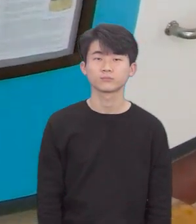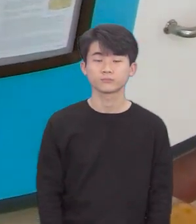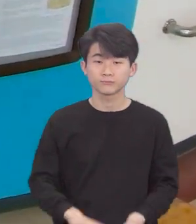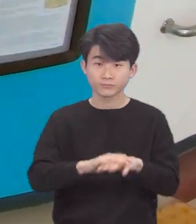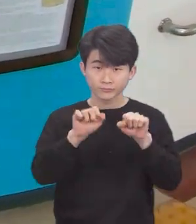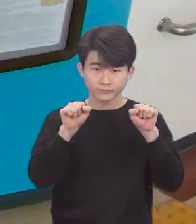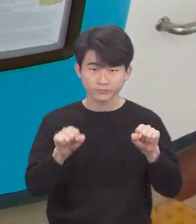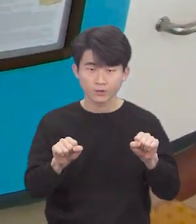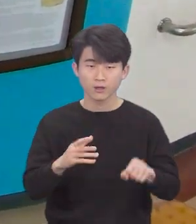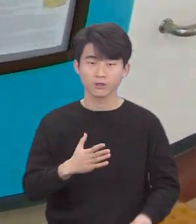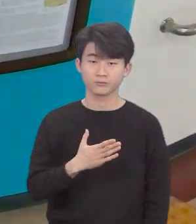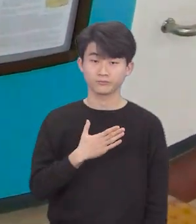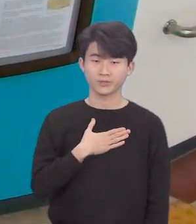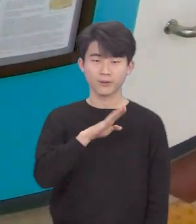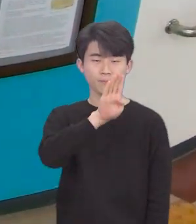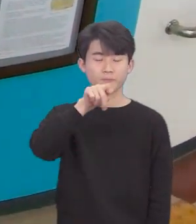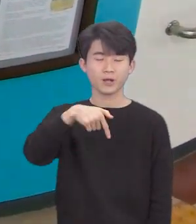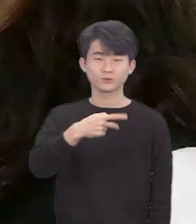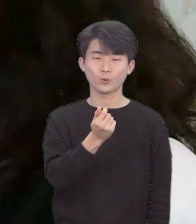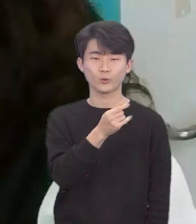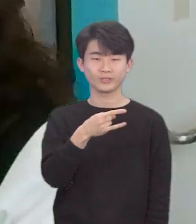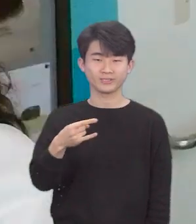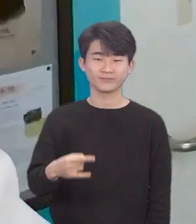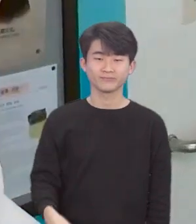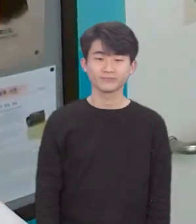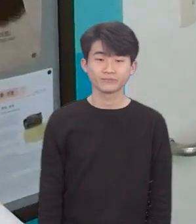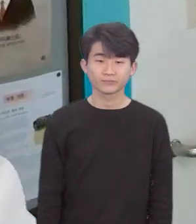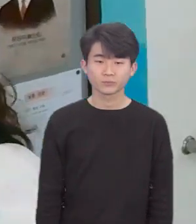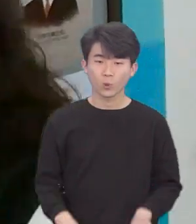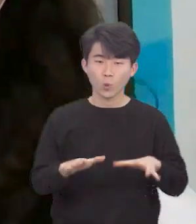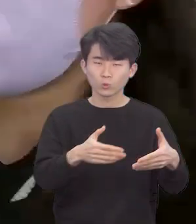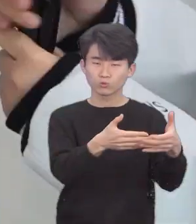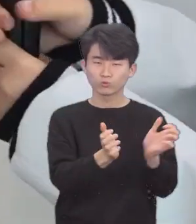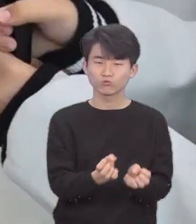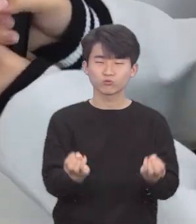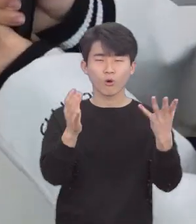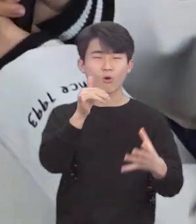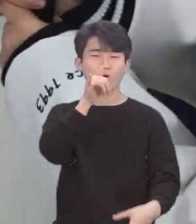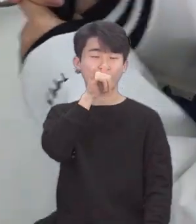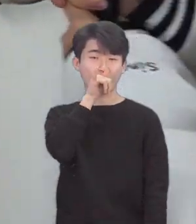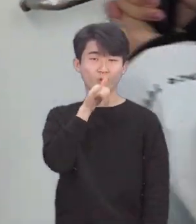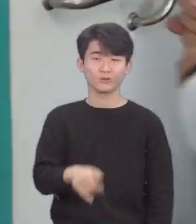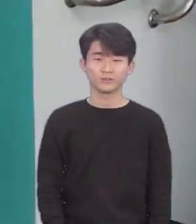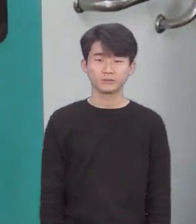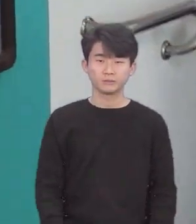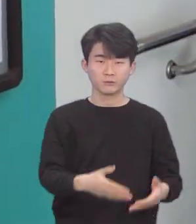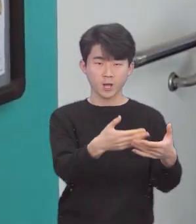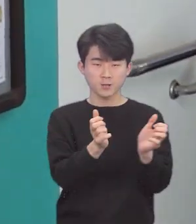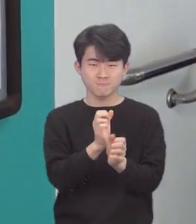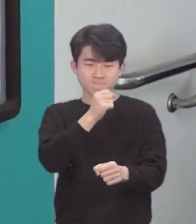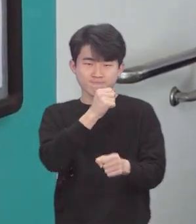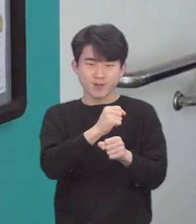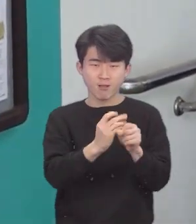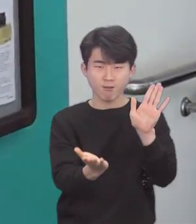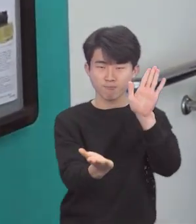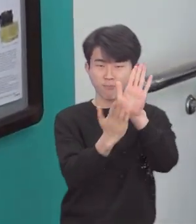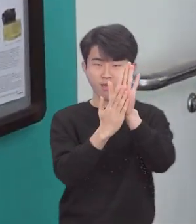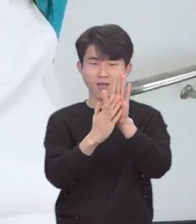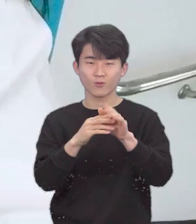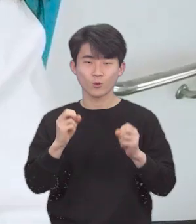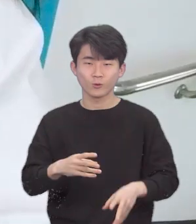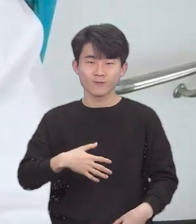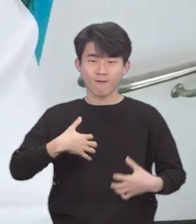안녕하세요. 저는 브이로그 리포터 박소희입니다. 오늘은 동아리 축제가 있는데 동아리들이 이렇게 열심히 만들고